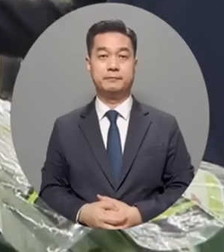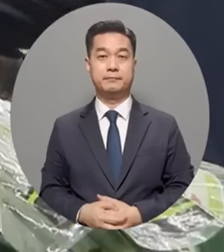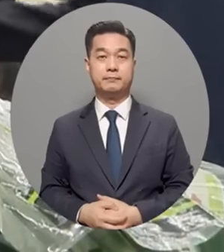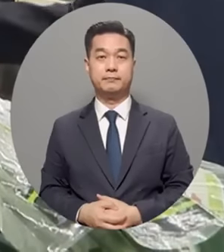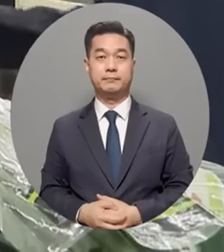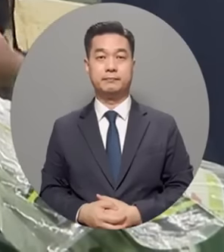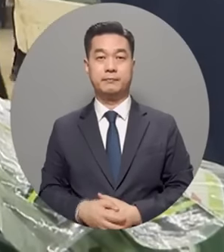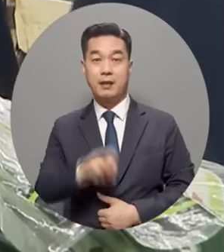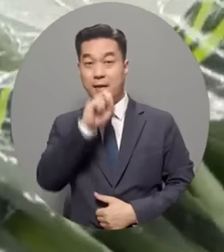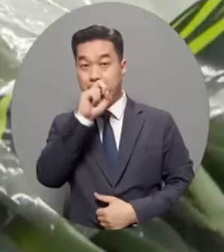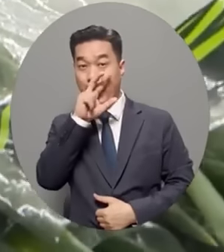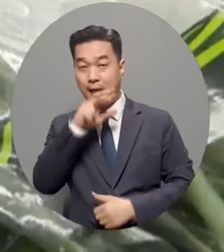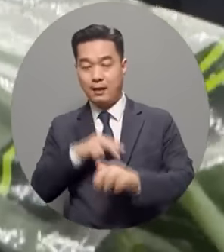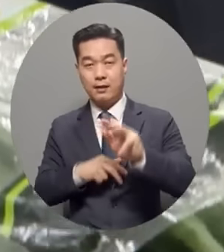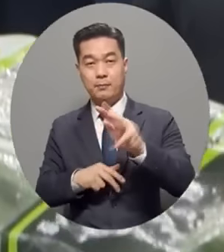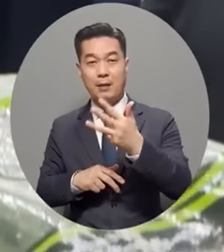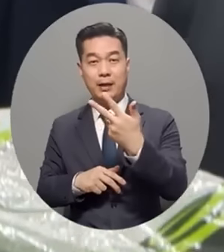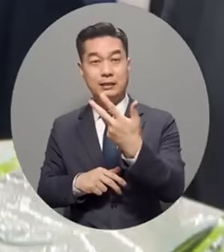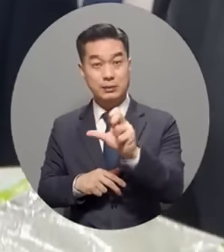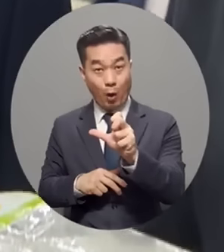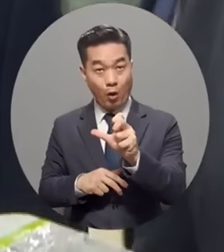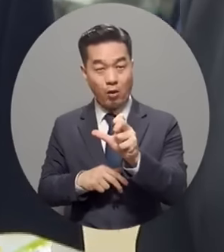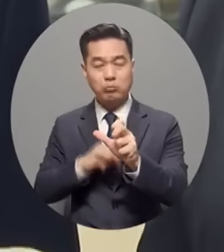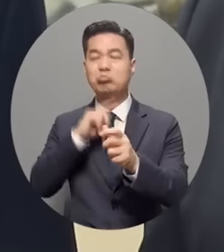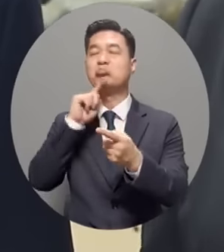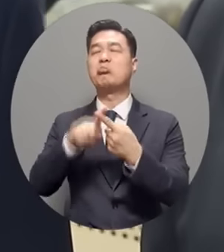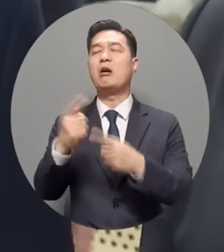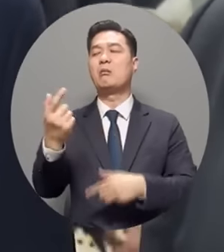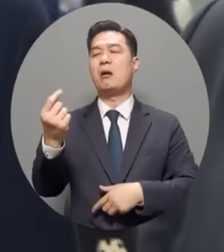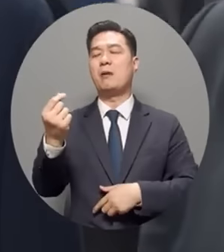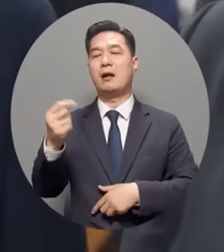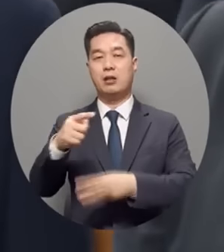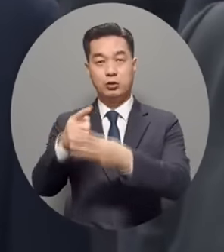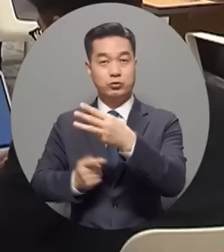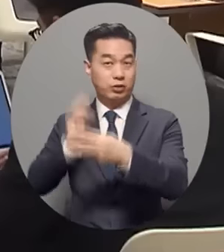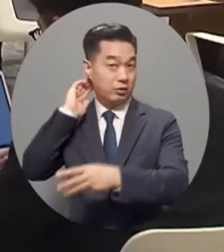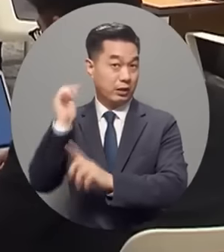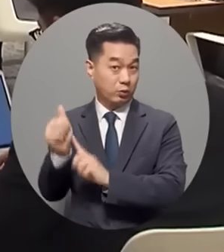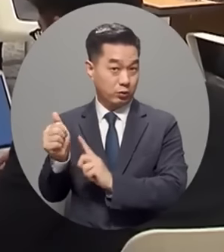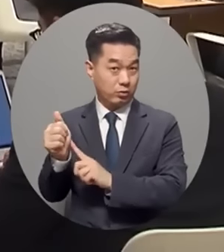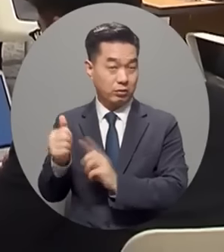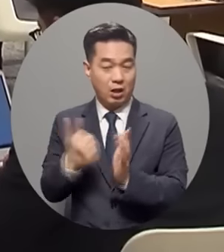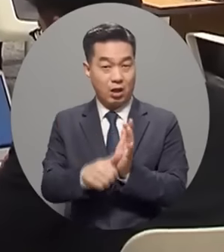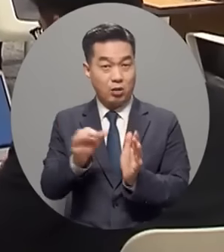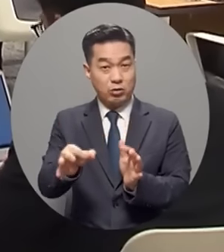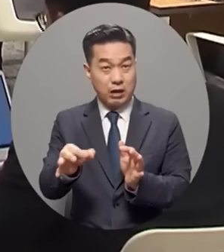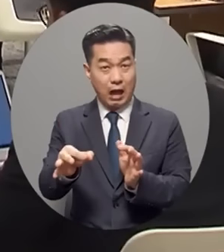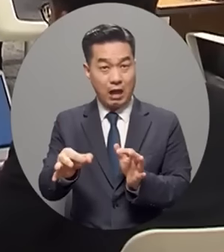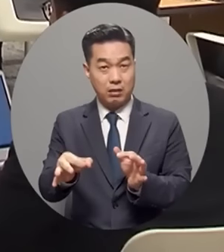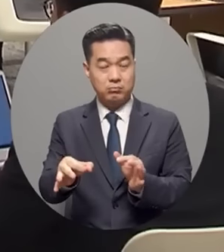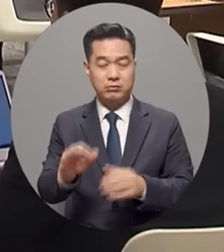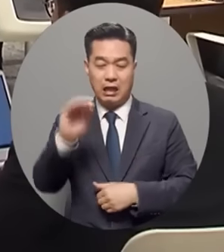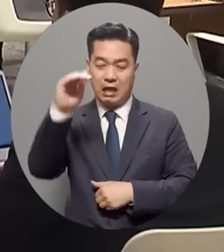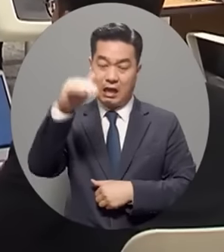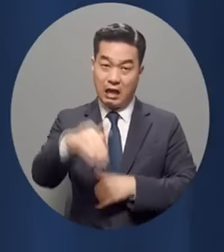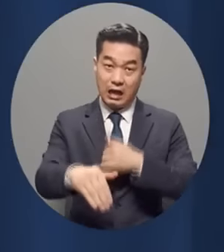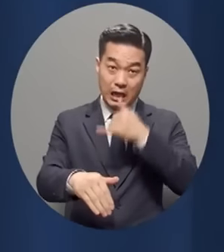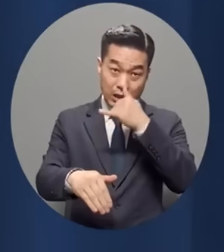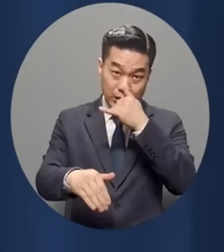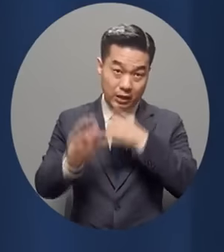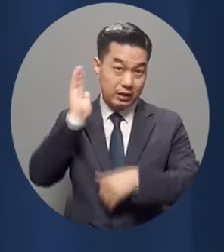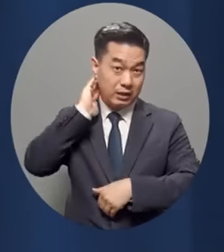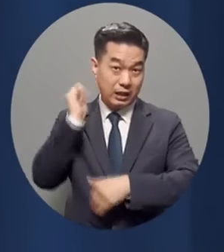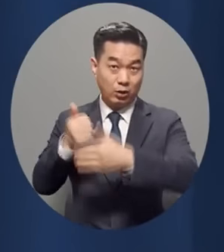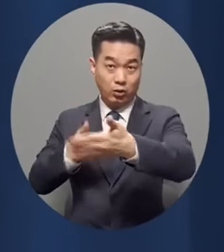대파 한 단에 875원이면 합리적이라고 한 윤석열 대통령과 물가가 본격적으로 하락하고 있다던